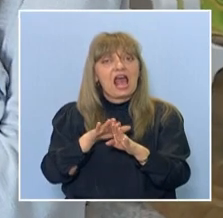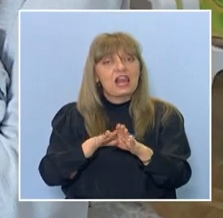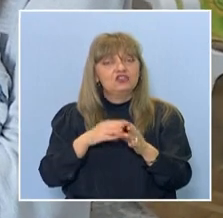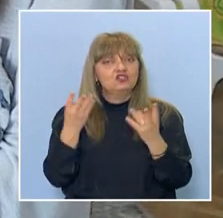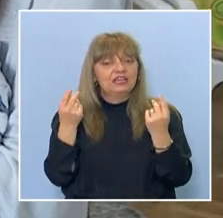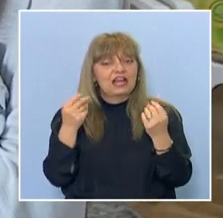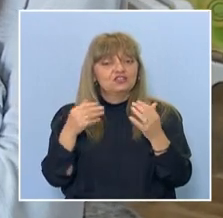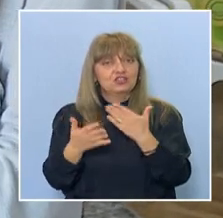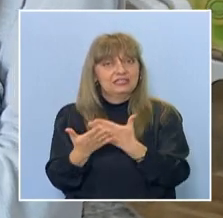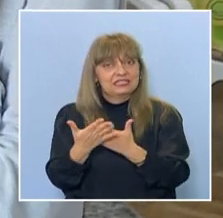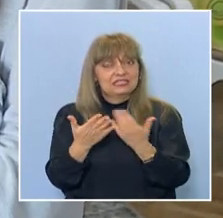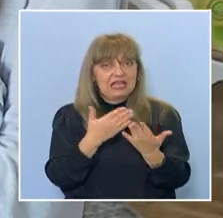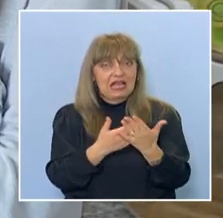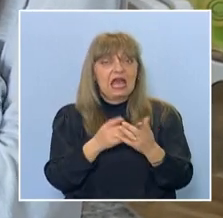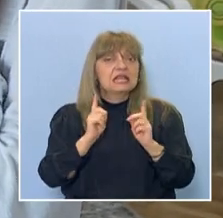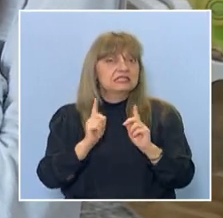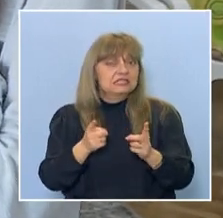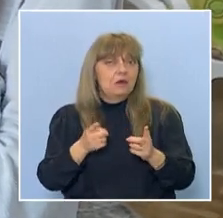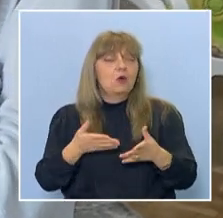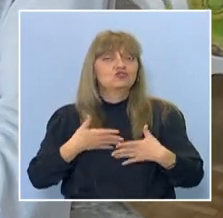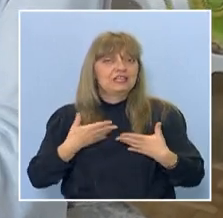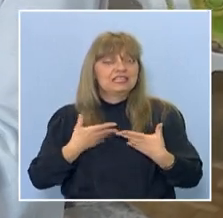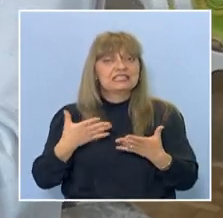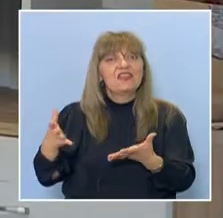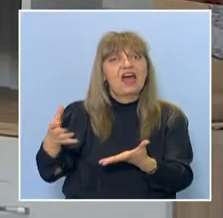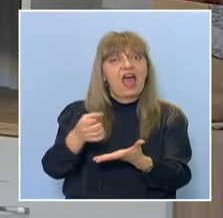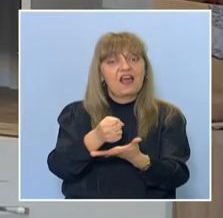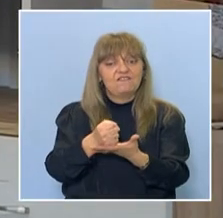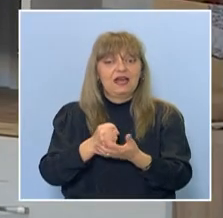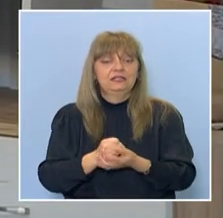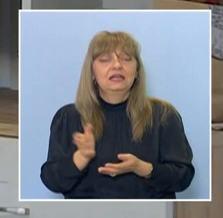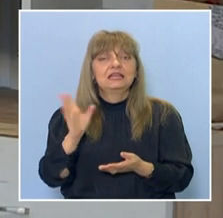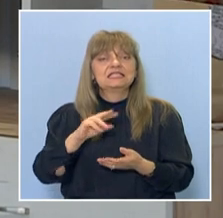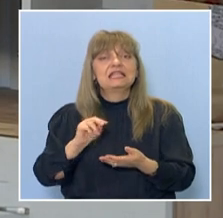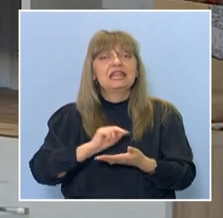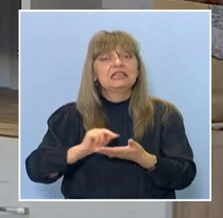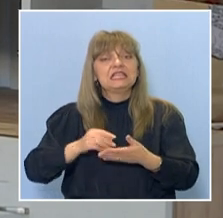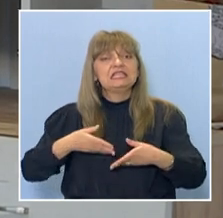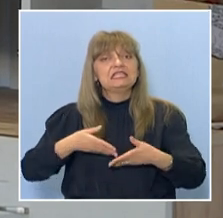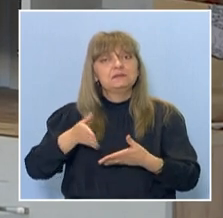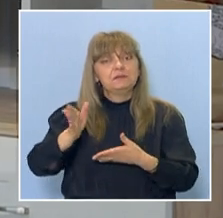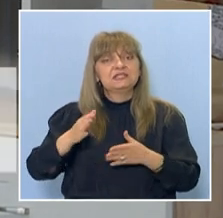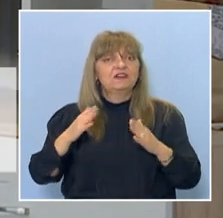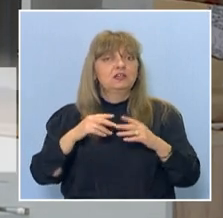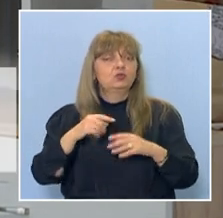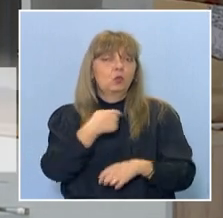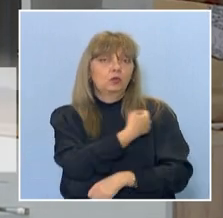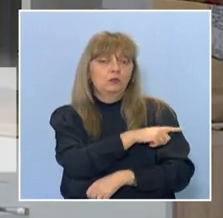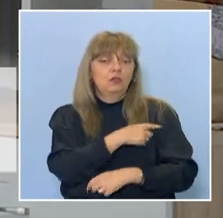ръката, за да може да поиска да хване. След изписването, така, беше